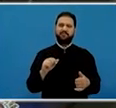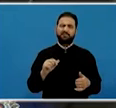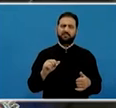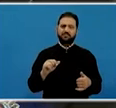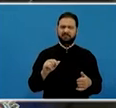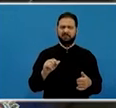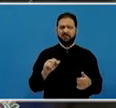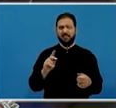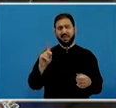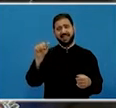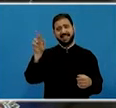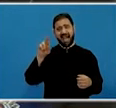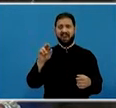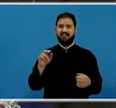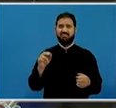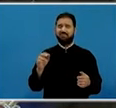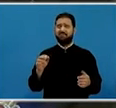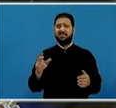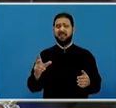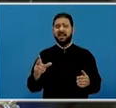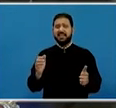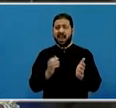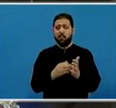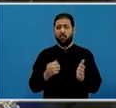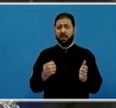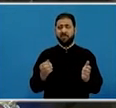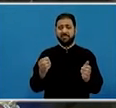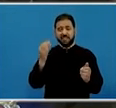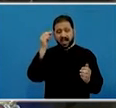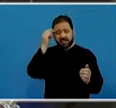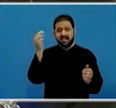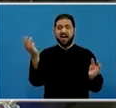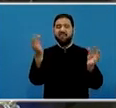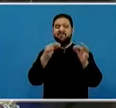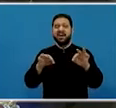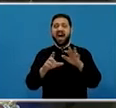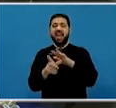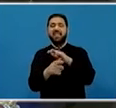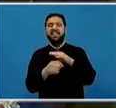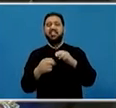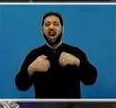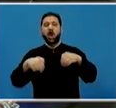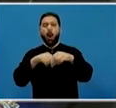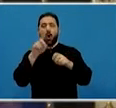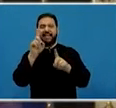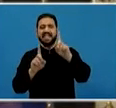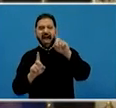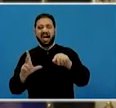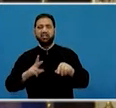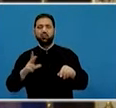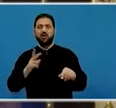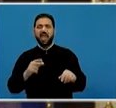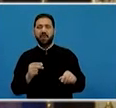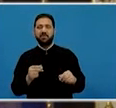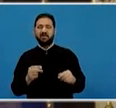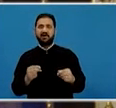mult și de fiecare persoană în parte. Nu este nimeni desăvârșit, dar dacă există această dorință de progres și mai ales